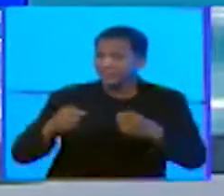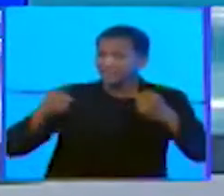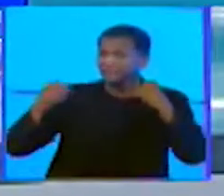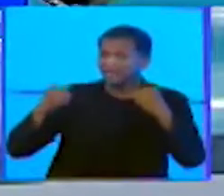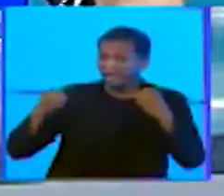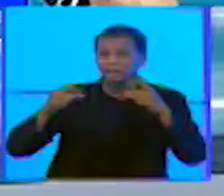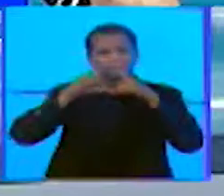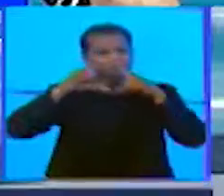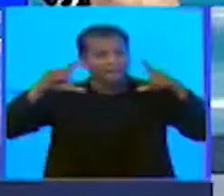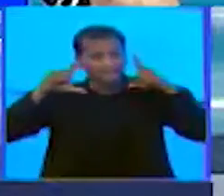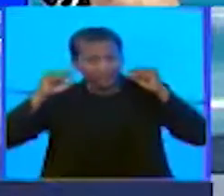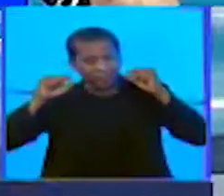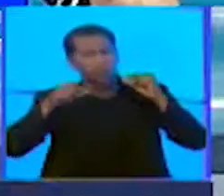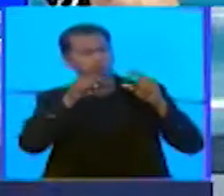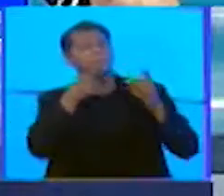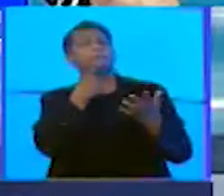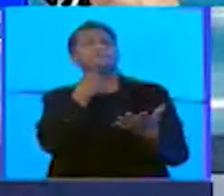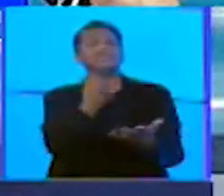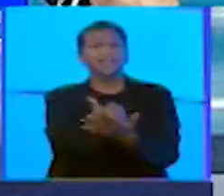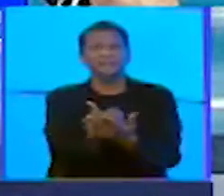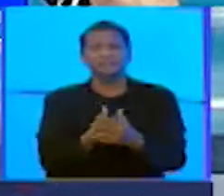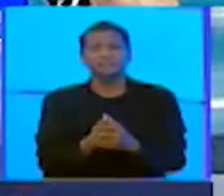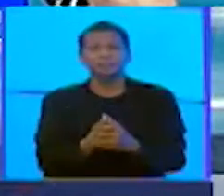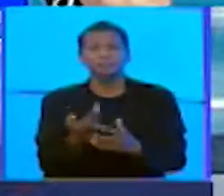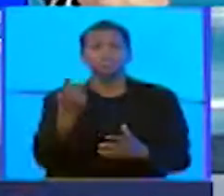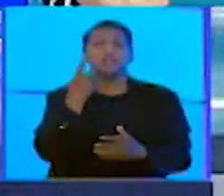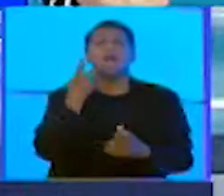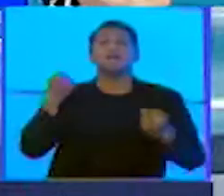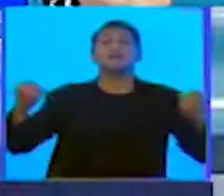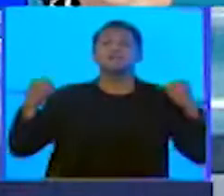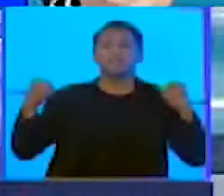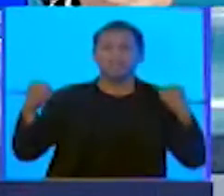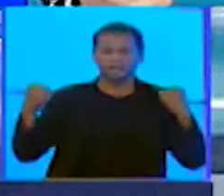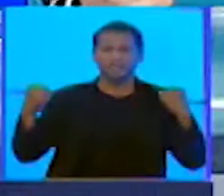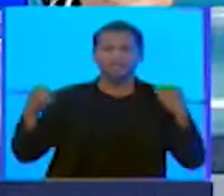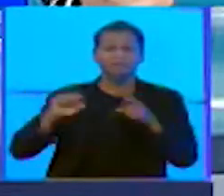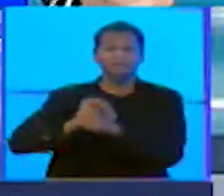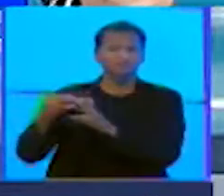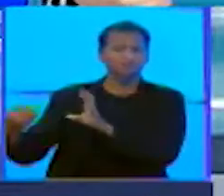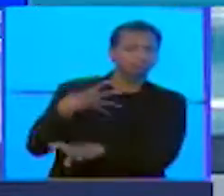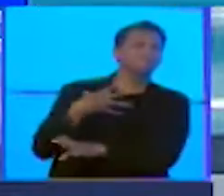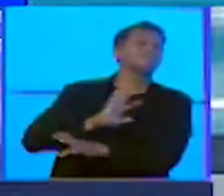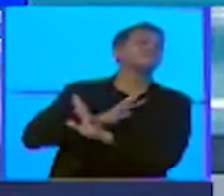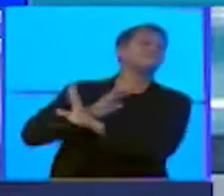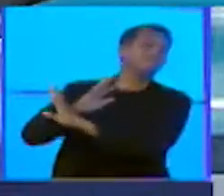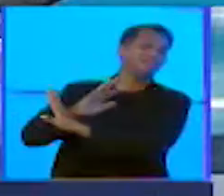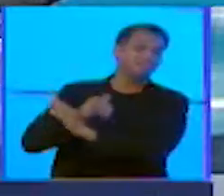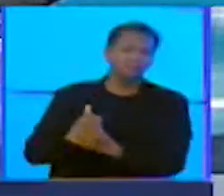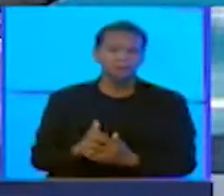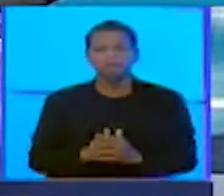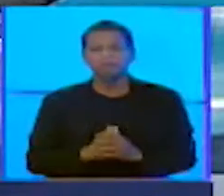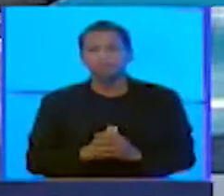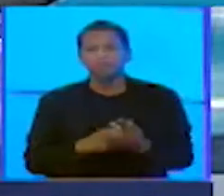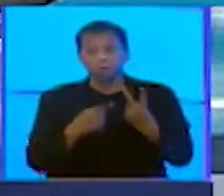dan keduanya sangat dibutuhkan untuk menjaga stamina dan kesehatan tubuh agar tidak mudah tertular virus bila dua hal ini